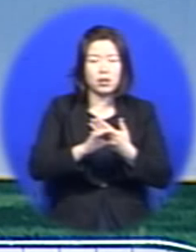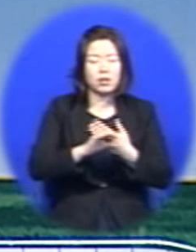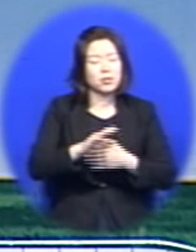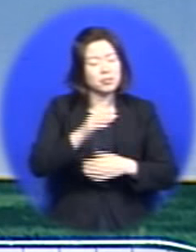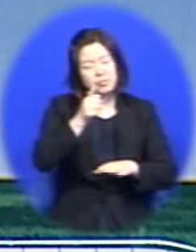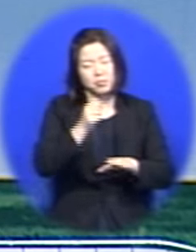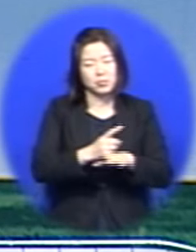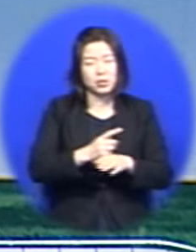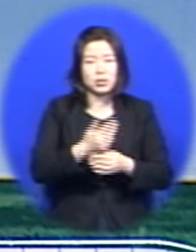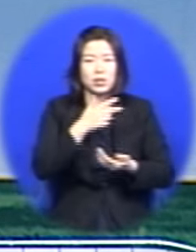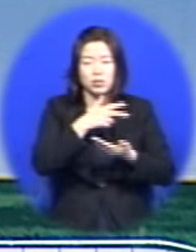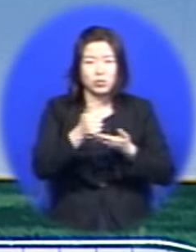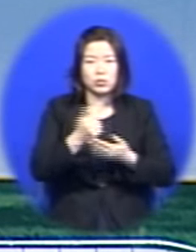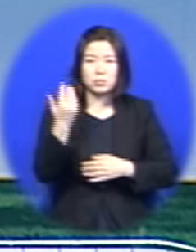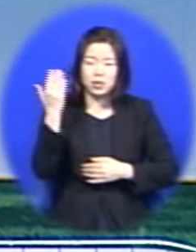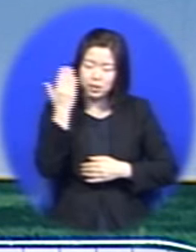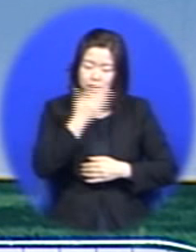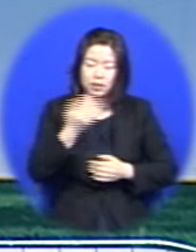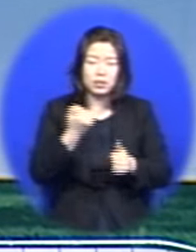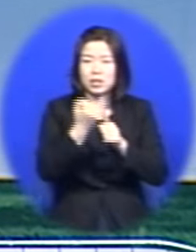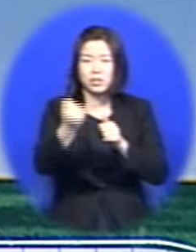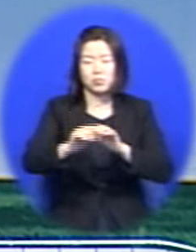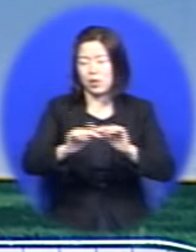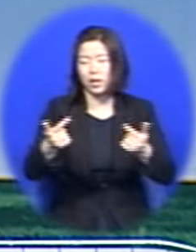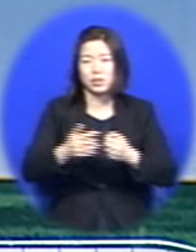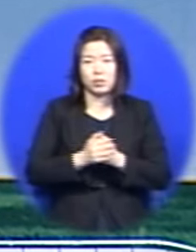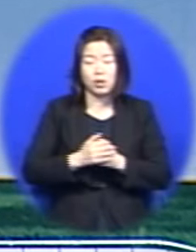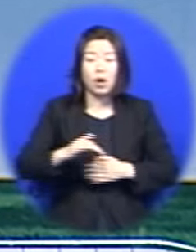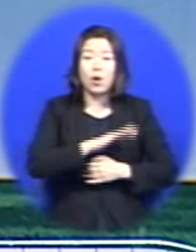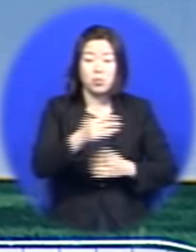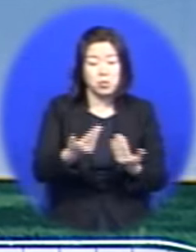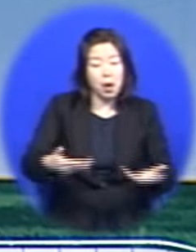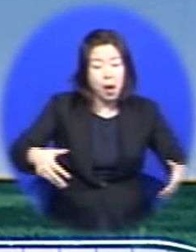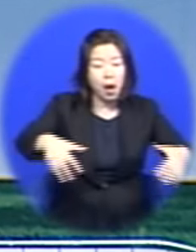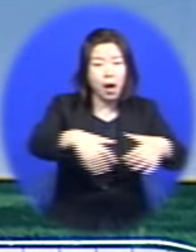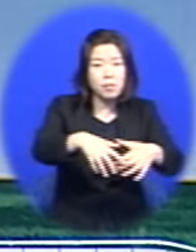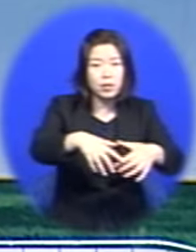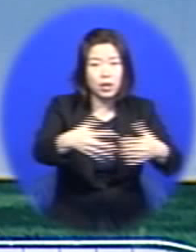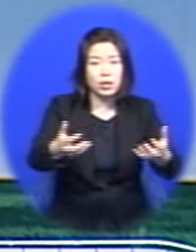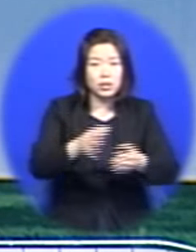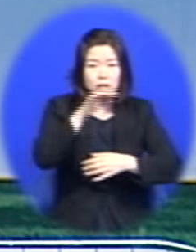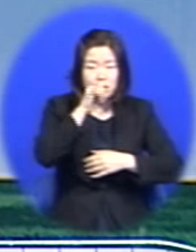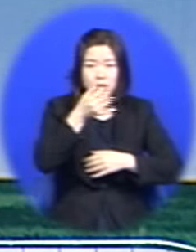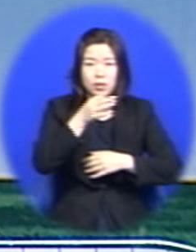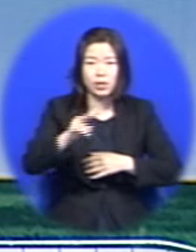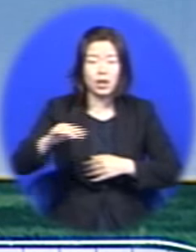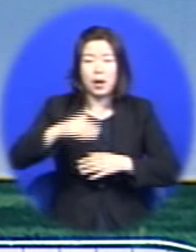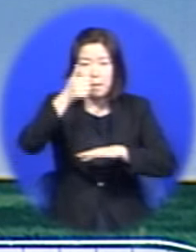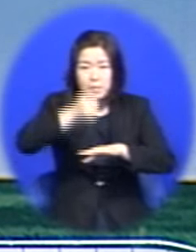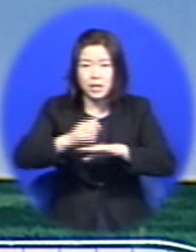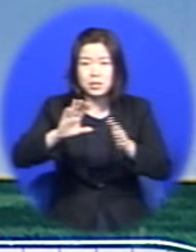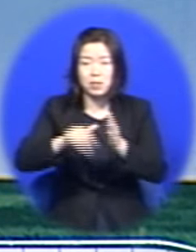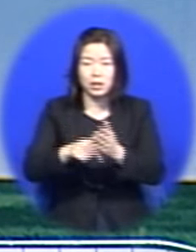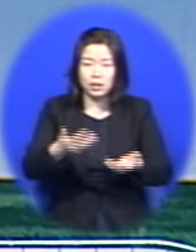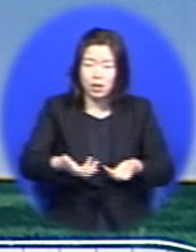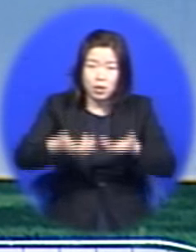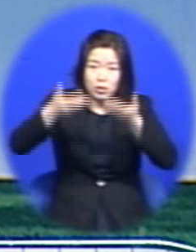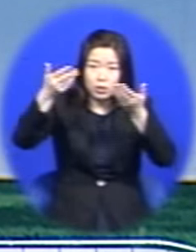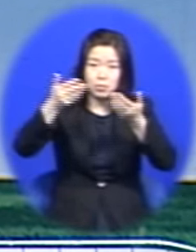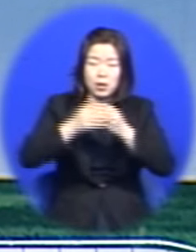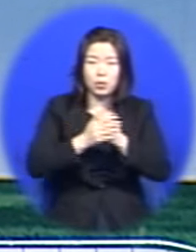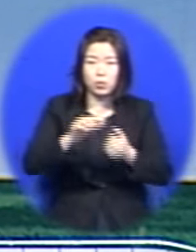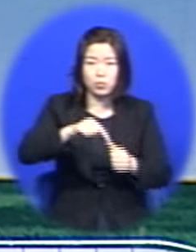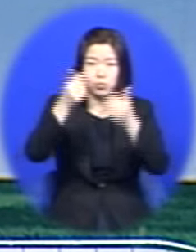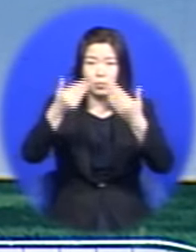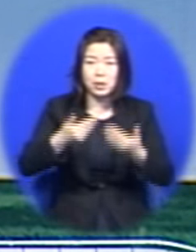아니에요. 우리와 함께 모여야 우리와 함께 있어야 우리가 다 마지막 때에 들림도 받고 구원도